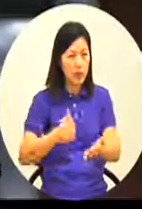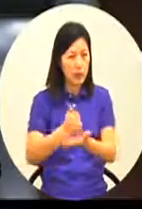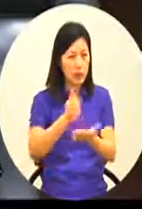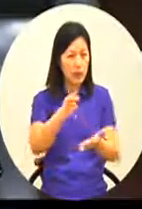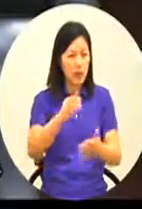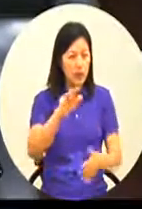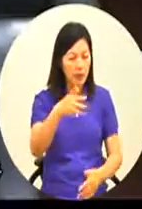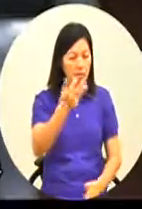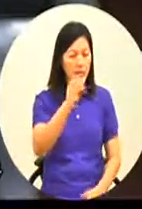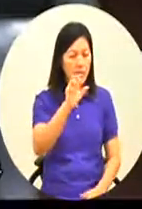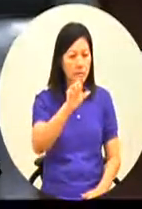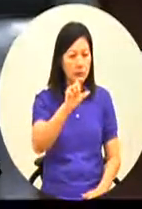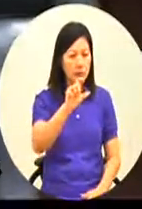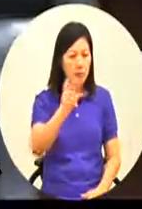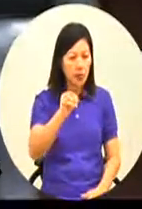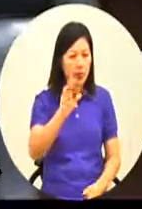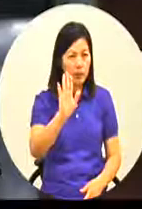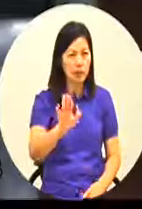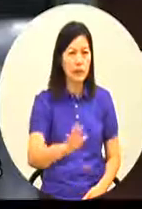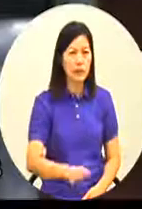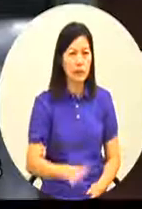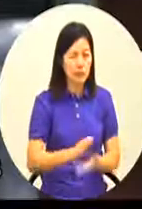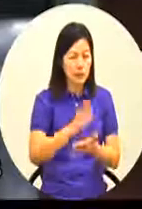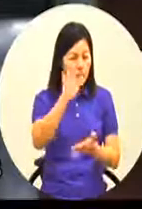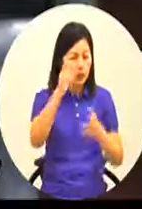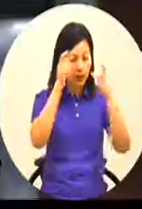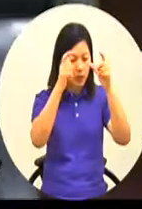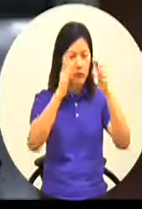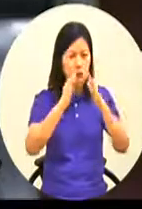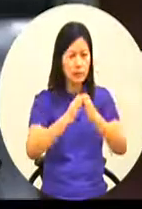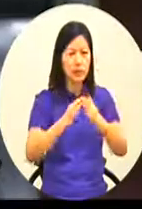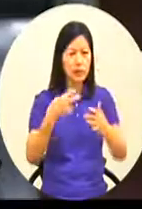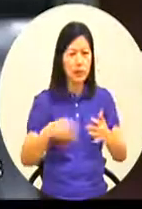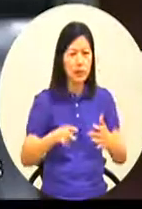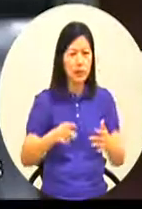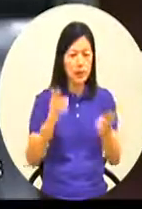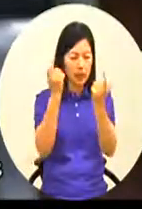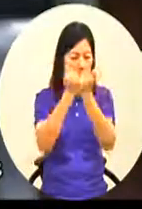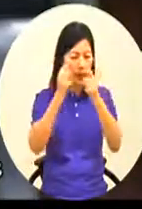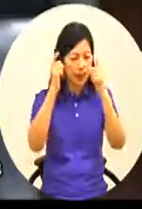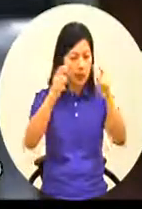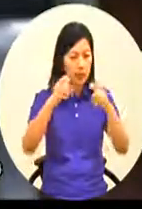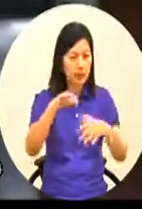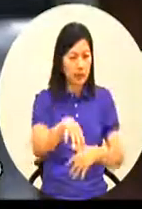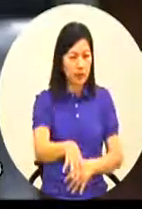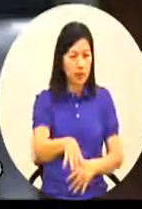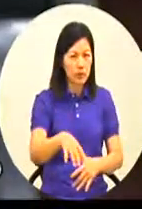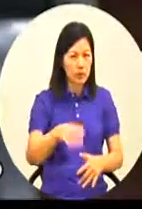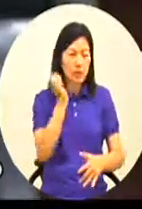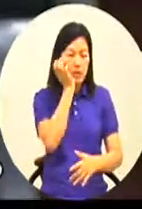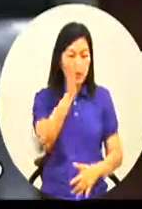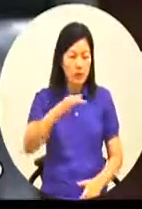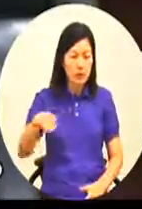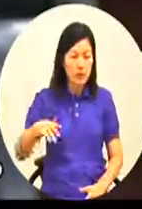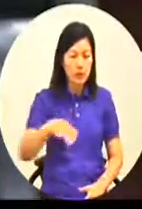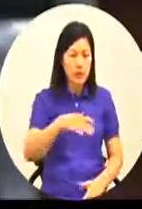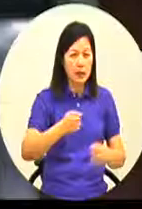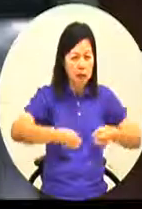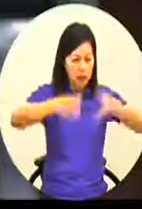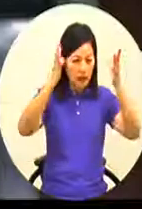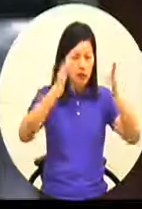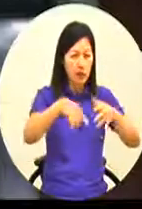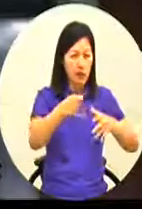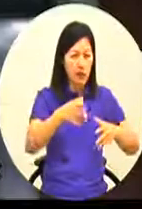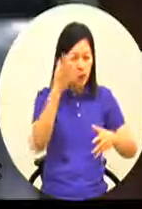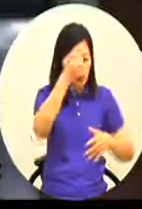860万。那我想知道未来，尤其是我们整个高雄市，甚至我们北高雄地区，像冈山地区也有一些大楼非常老旧。